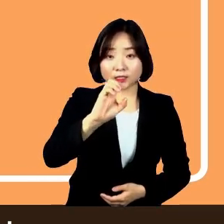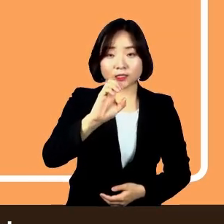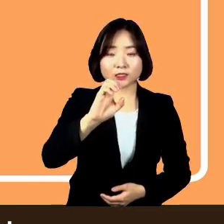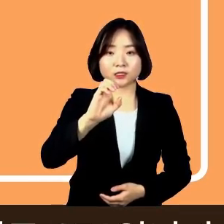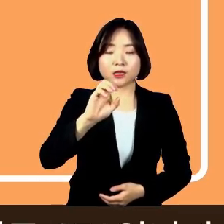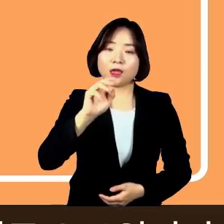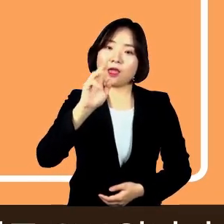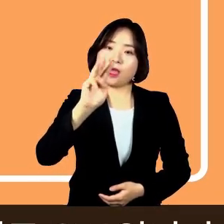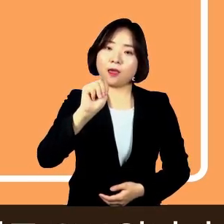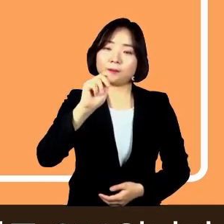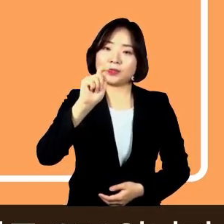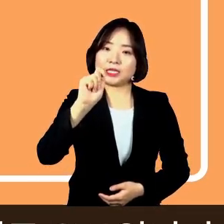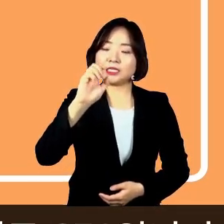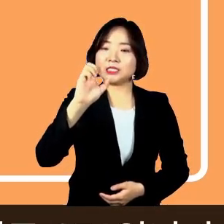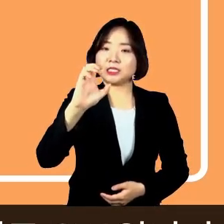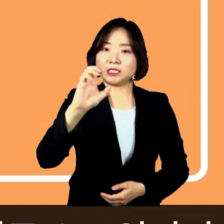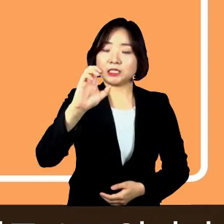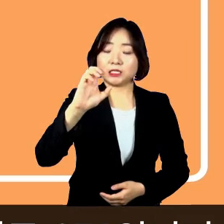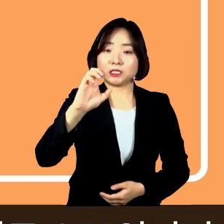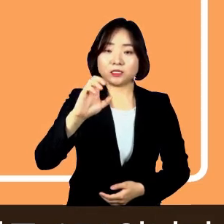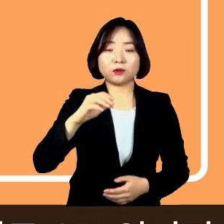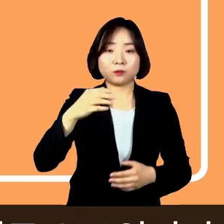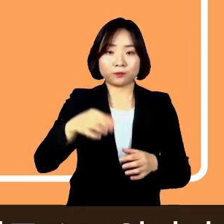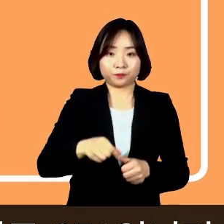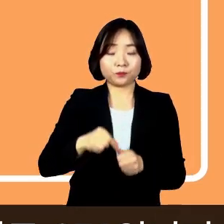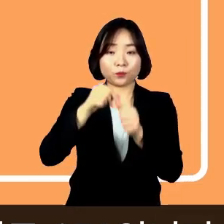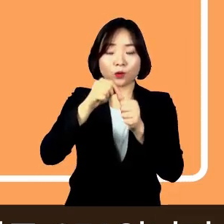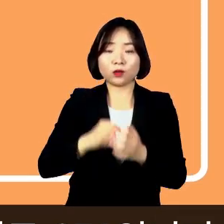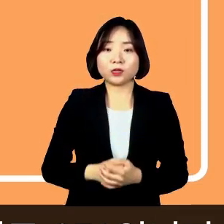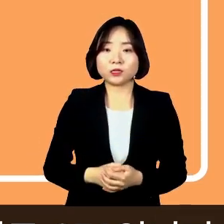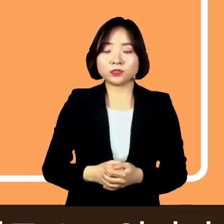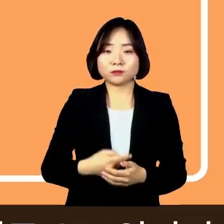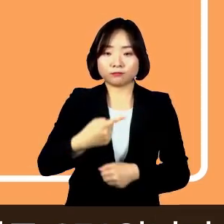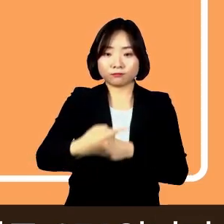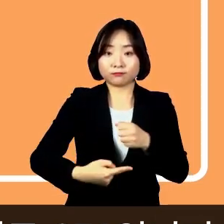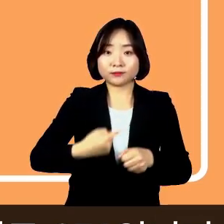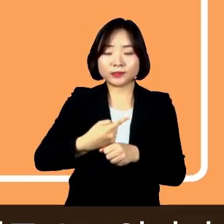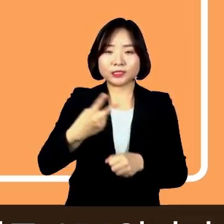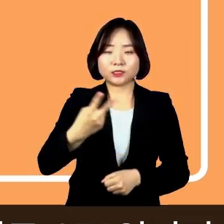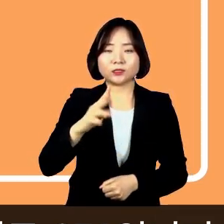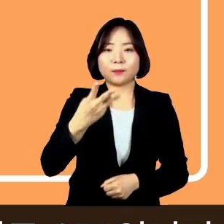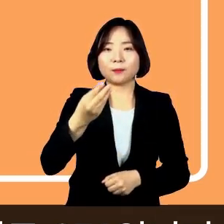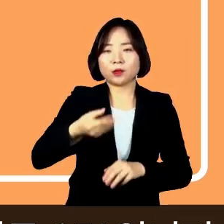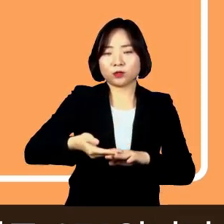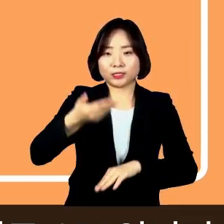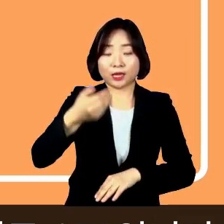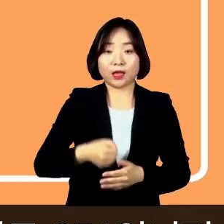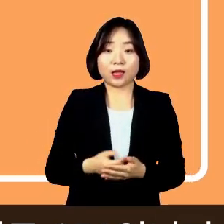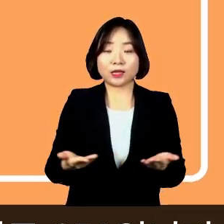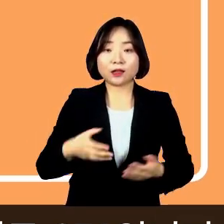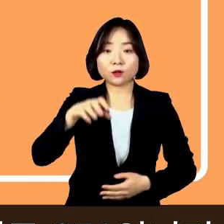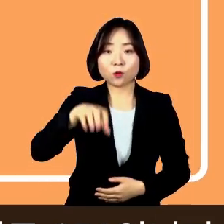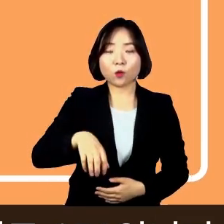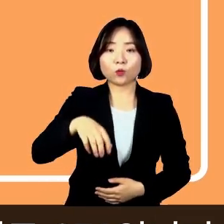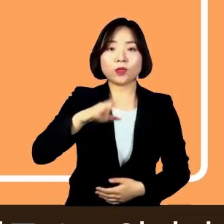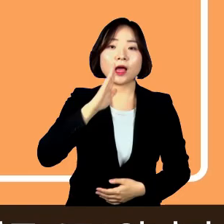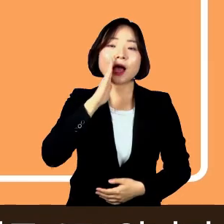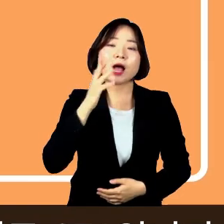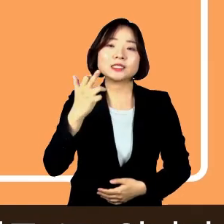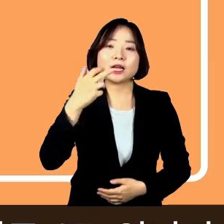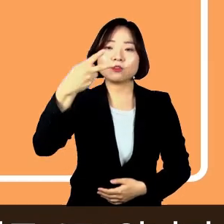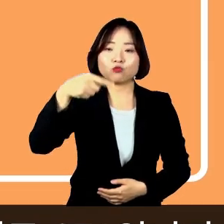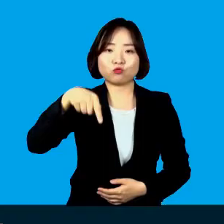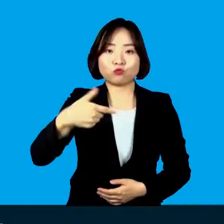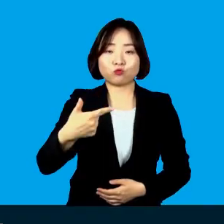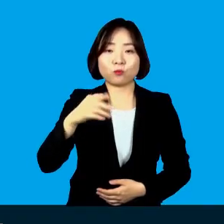모집합니다. 임금은 연봉 2,300만 원 이상이며 근무지는 충남 아산시 둔포면 아산밸리로